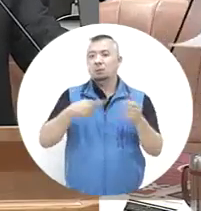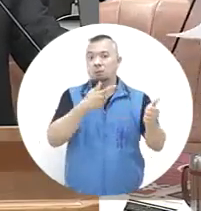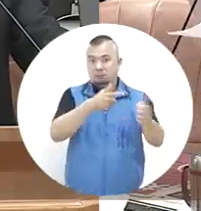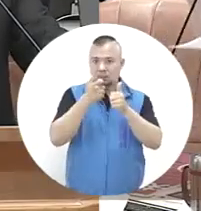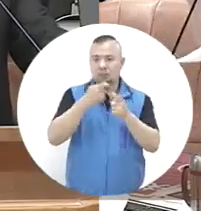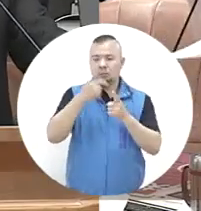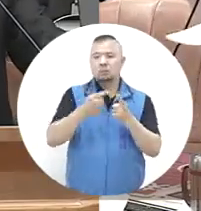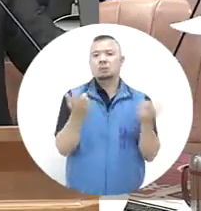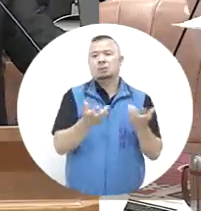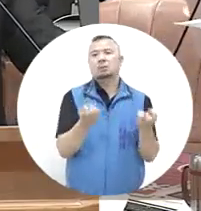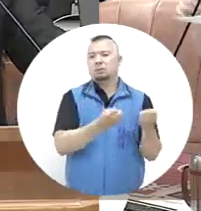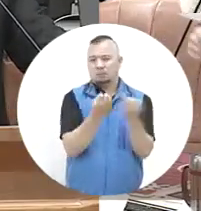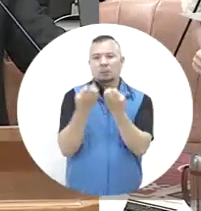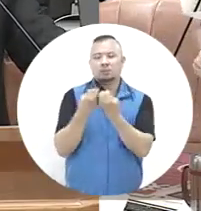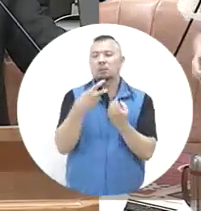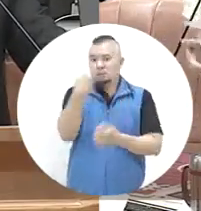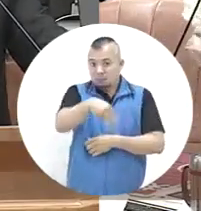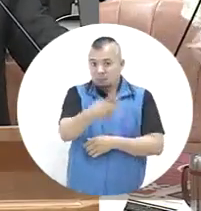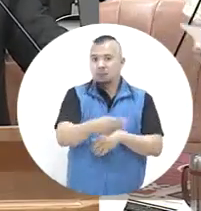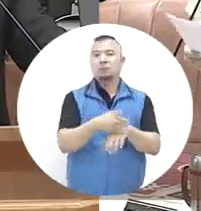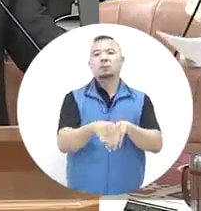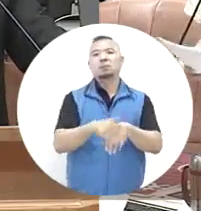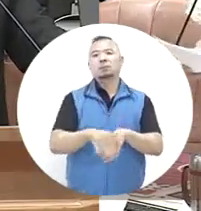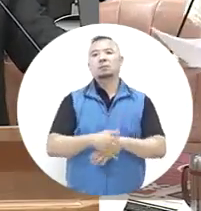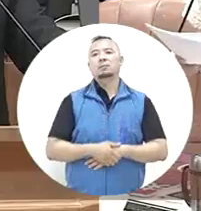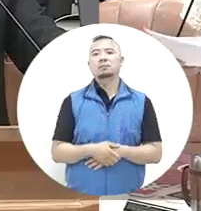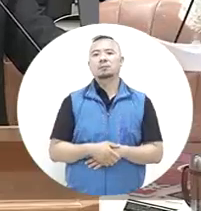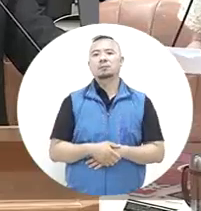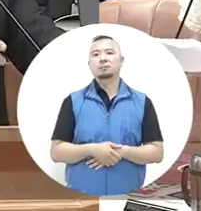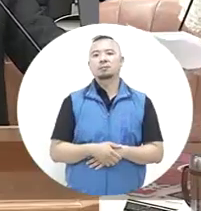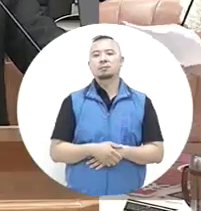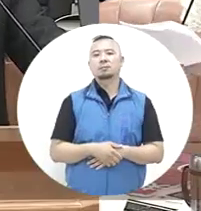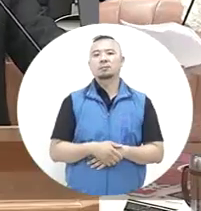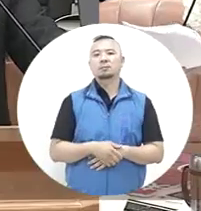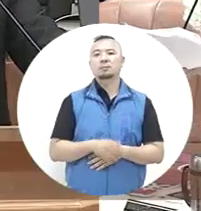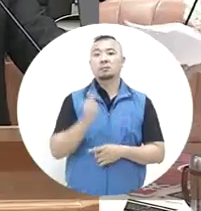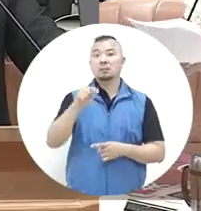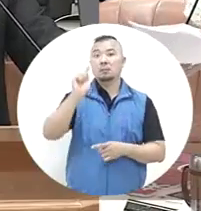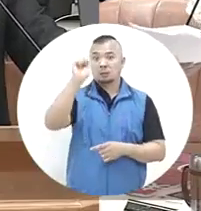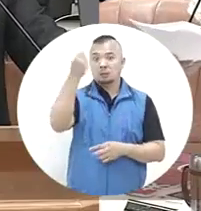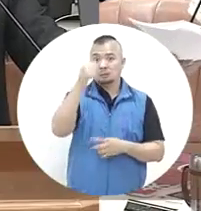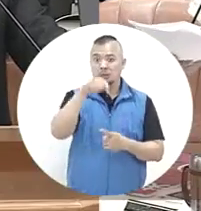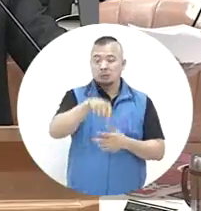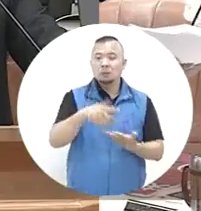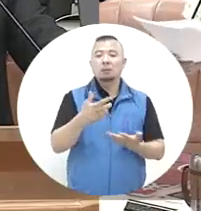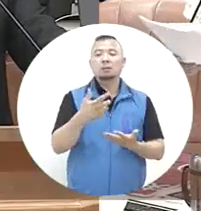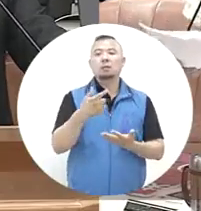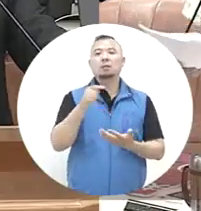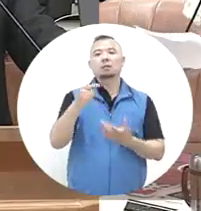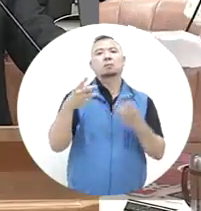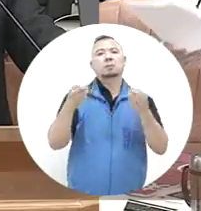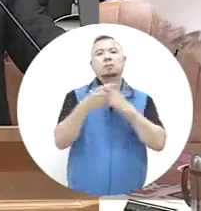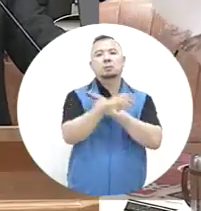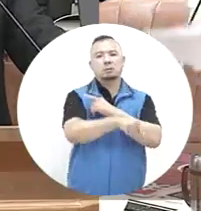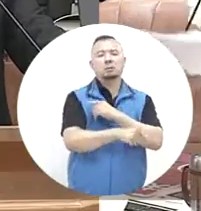生，还会再发生，所以源头最重要，不然你会累死我们基层同仁。 中央跟地方我们都要一起努力，那中央在